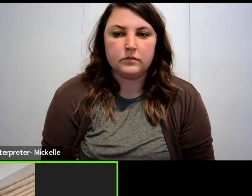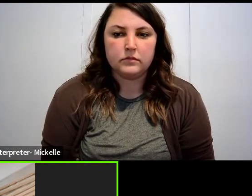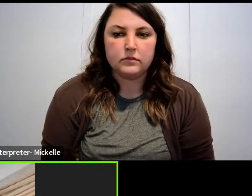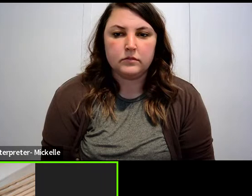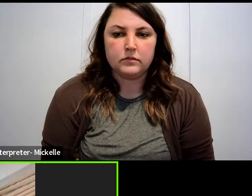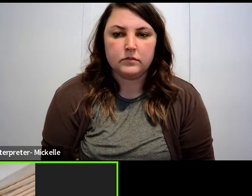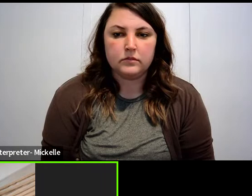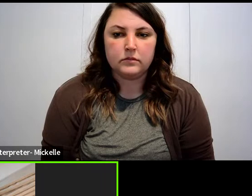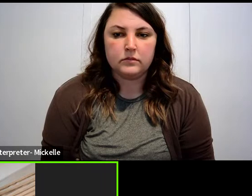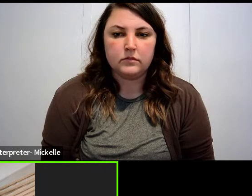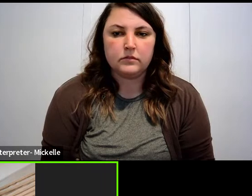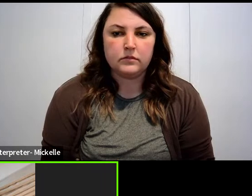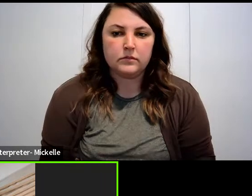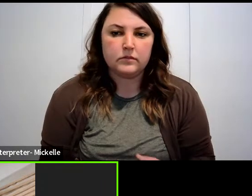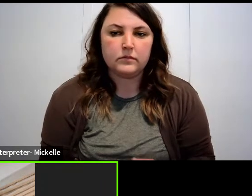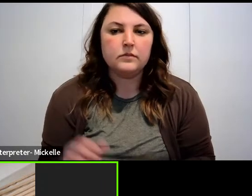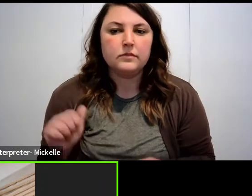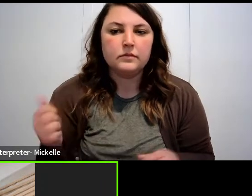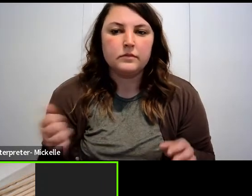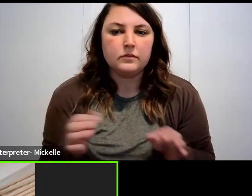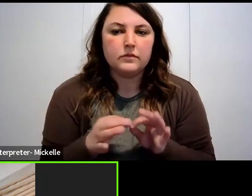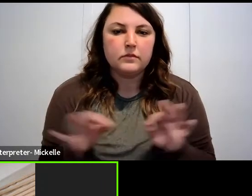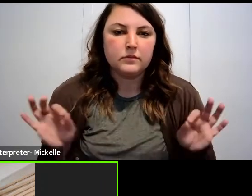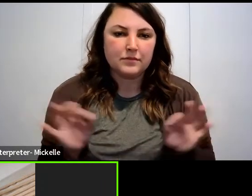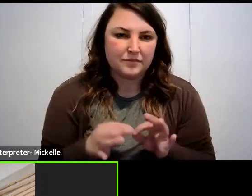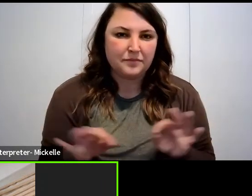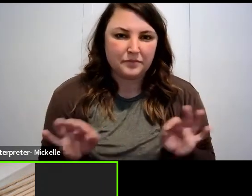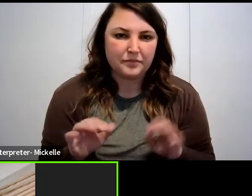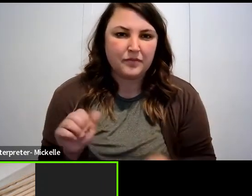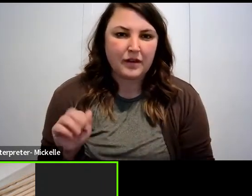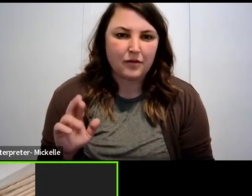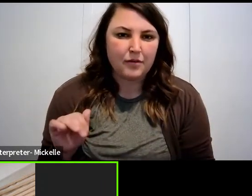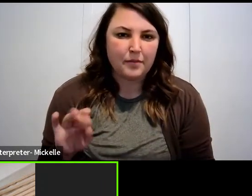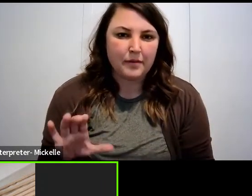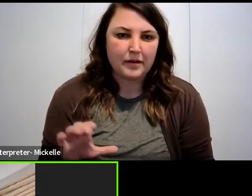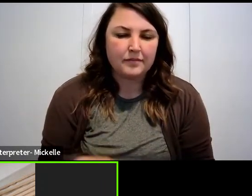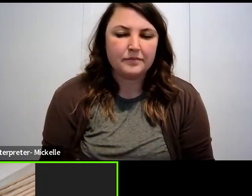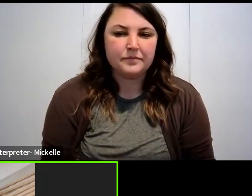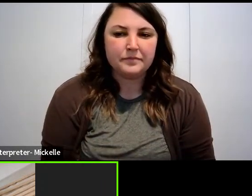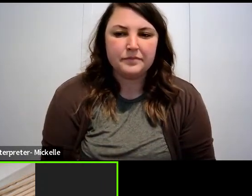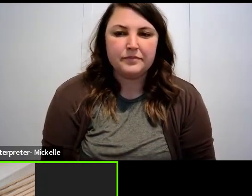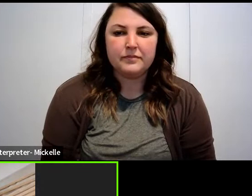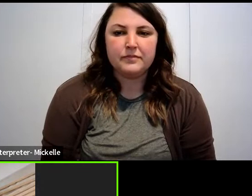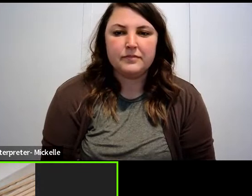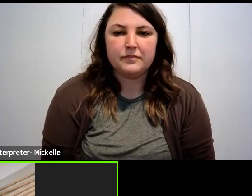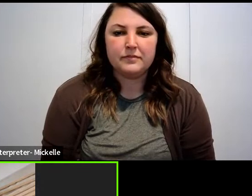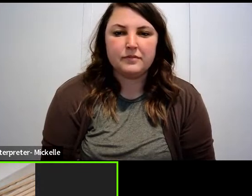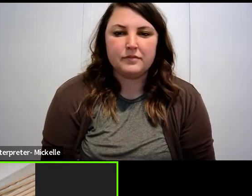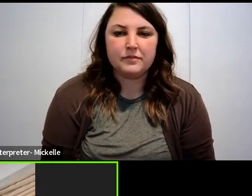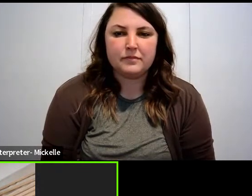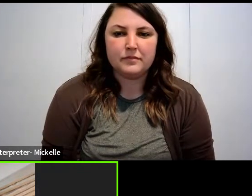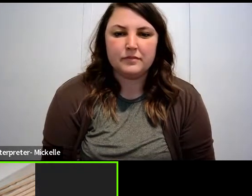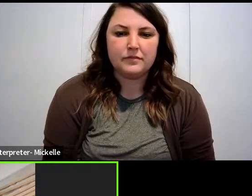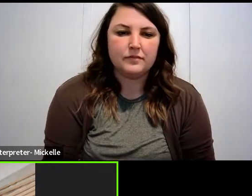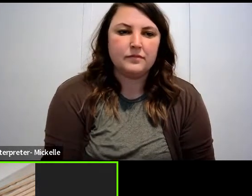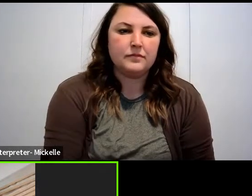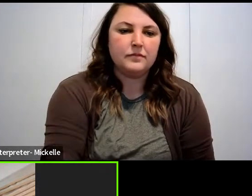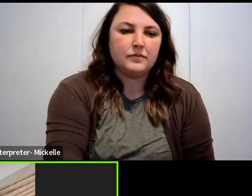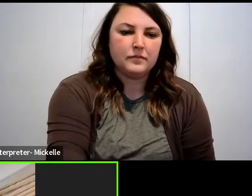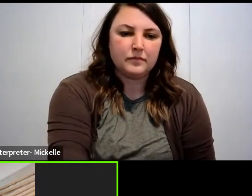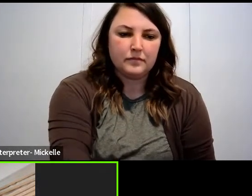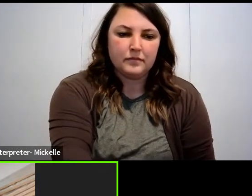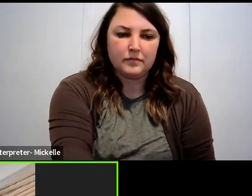أنا بتنفس حرية ما تقطعني الهوى